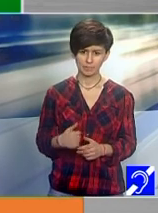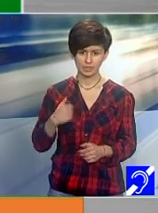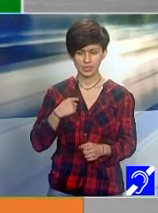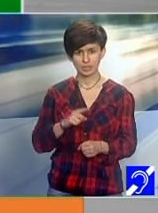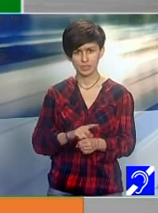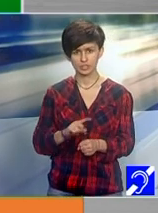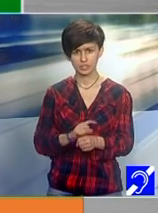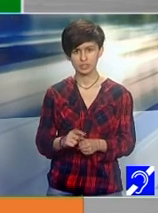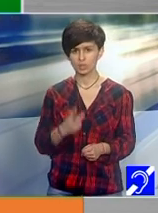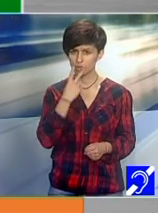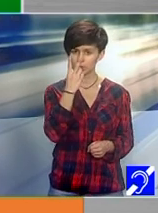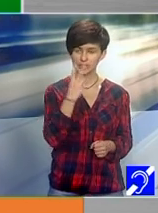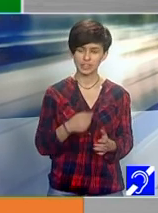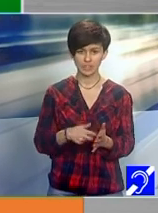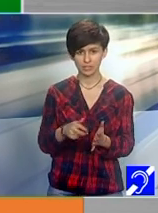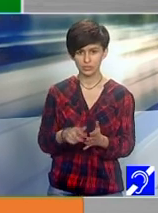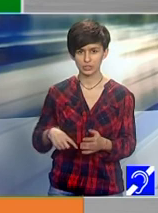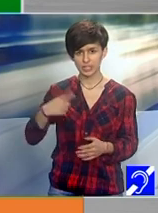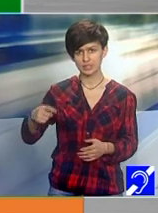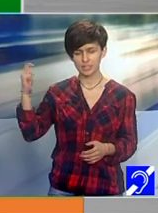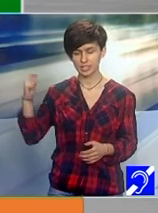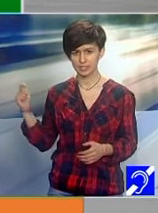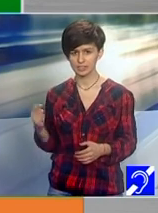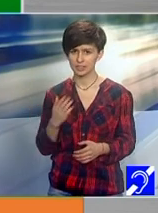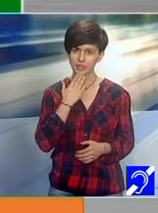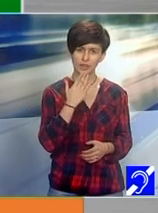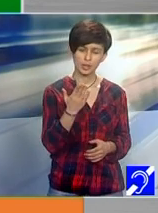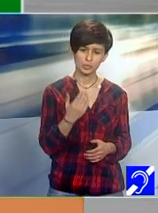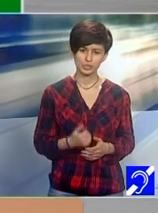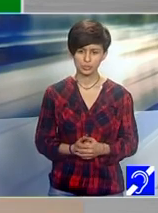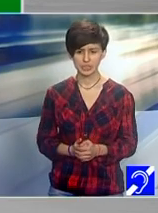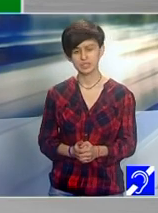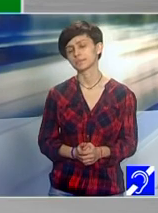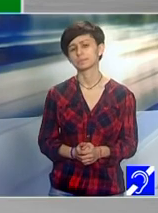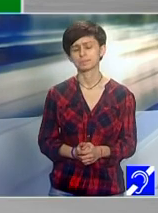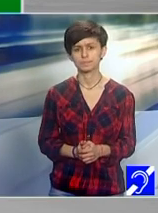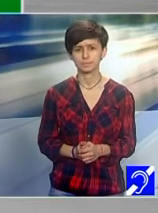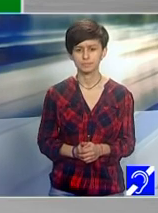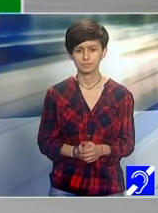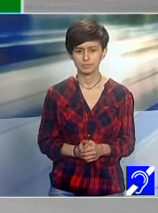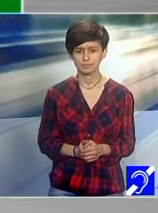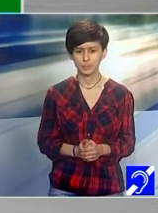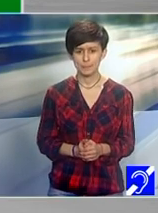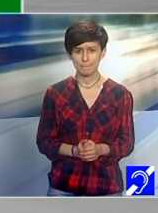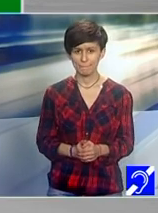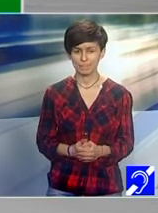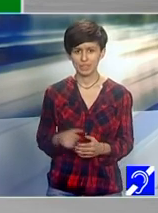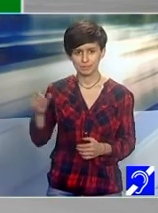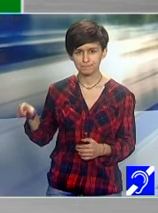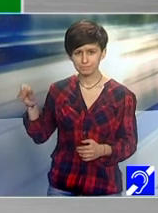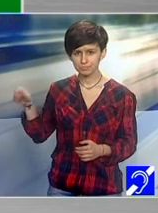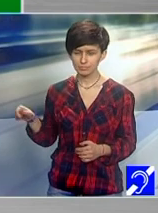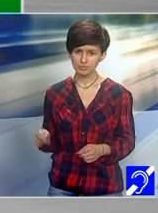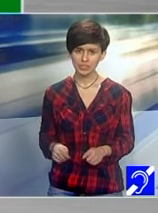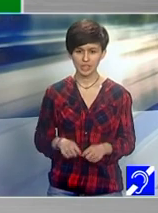Se vede că funcționează. Vă mulțumesc foarte mult pentru intervenția de astăzi. Vă mulțumesc. Cei care au